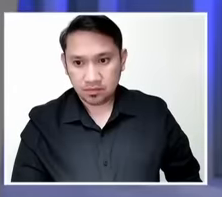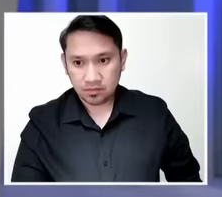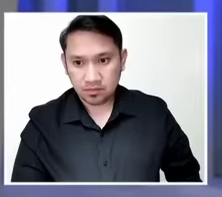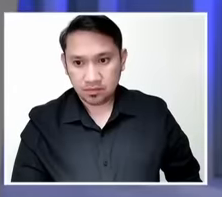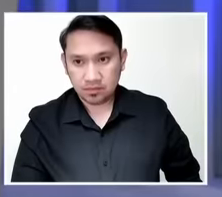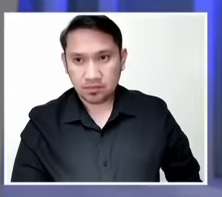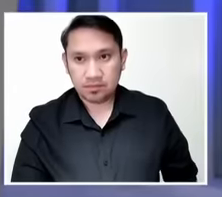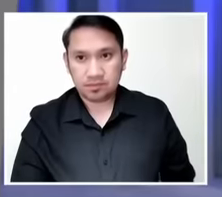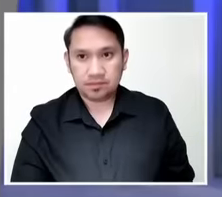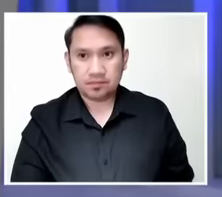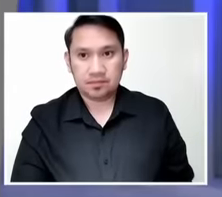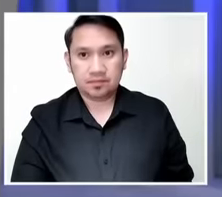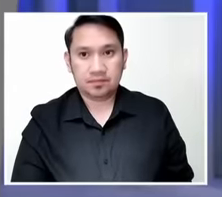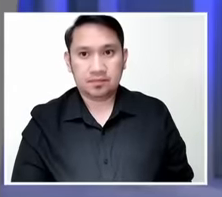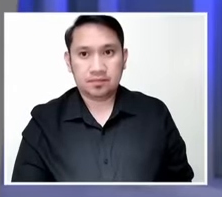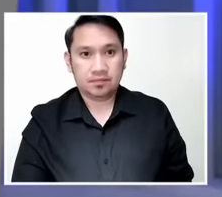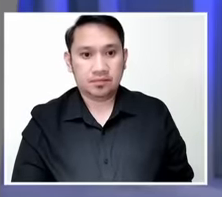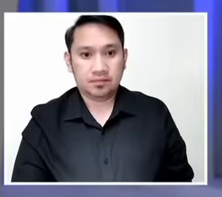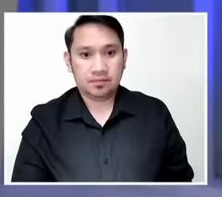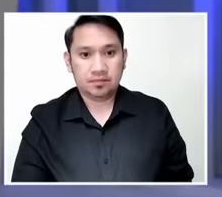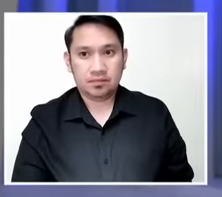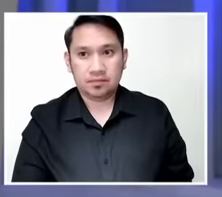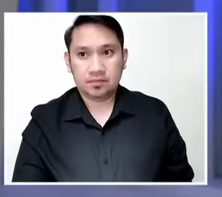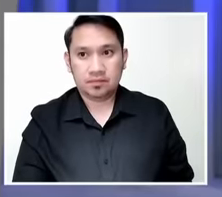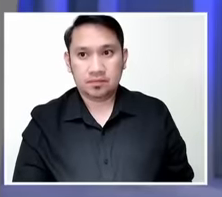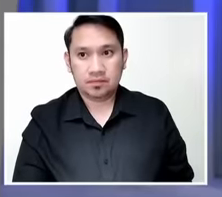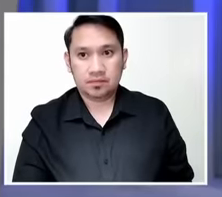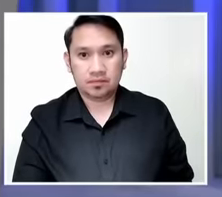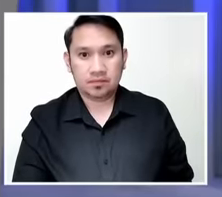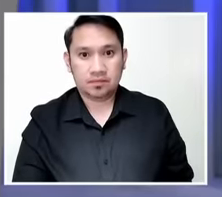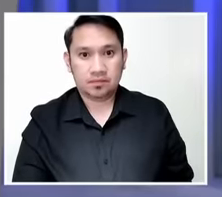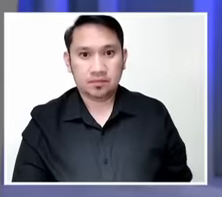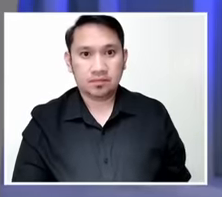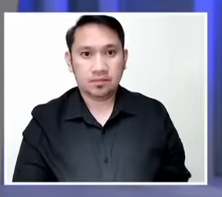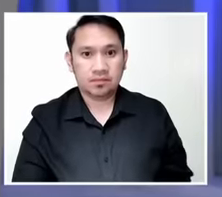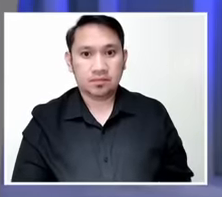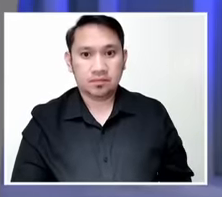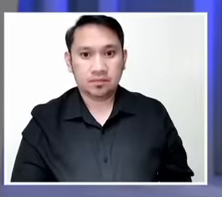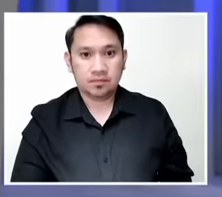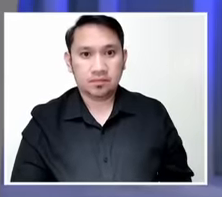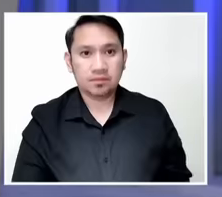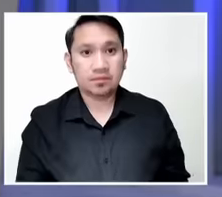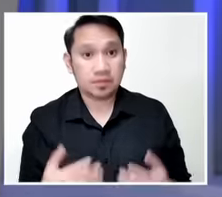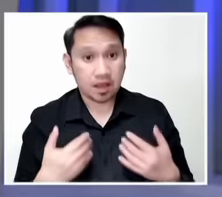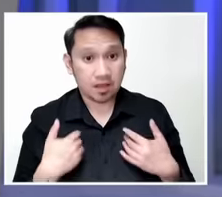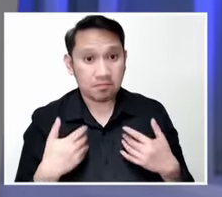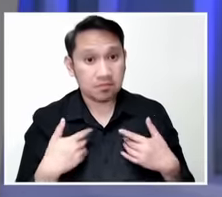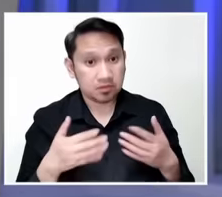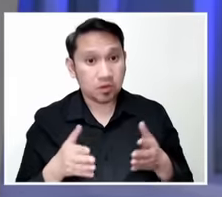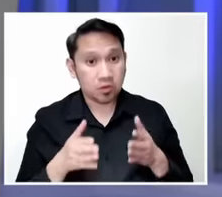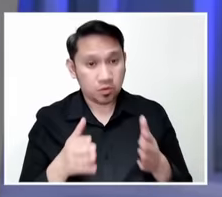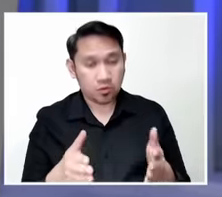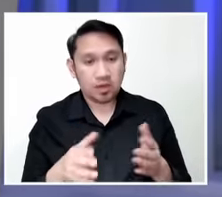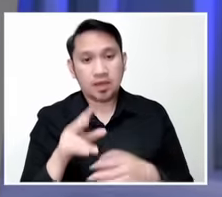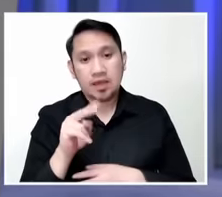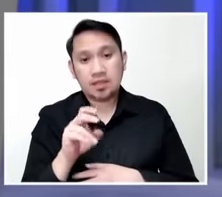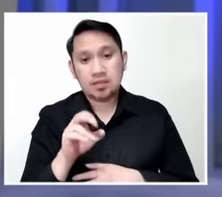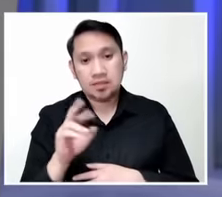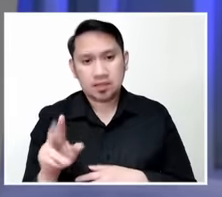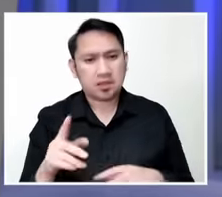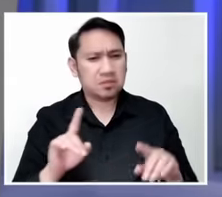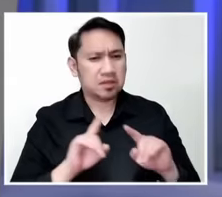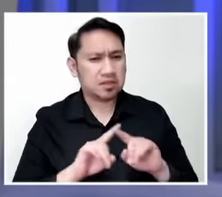Nananatiling maluwag ang daloy ng trapiko sa EDSA at sa iba pang pangunahing kalsada sa Metro Manila. Kaiba ito